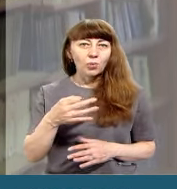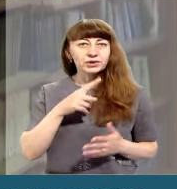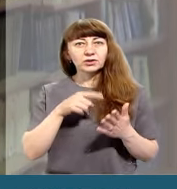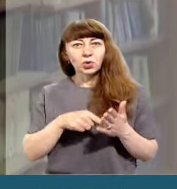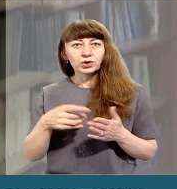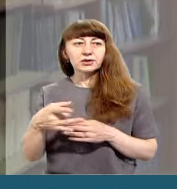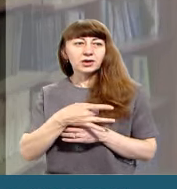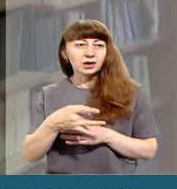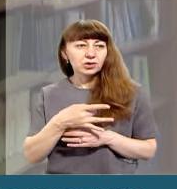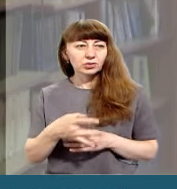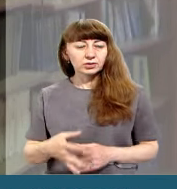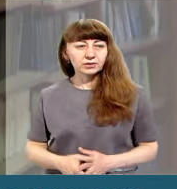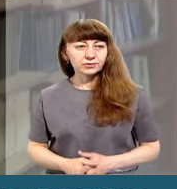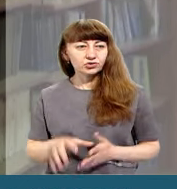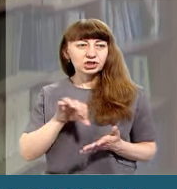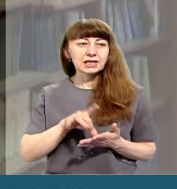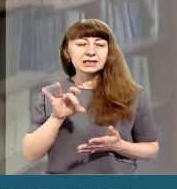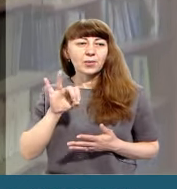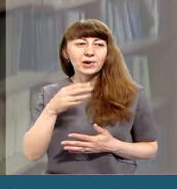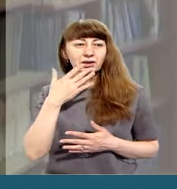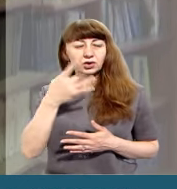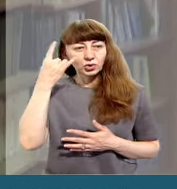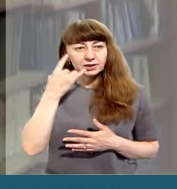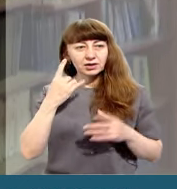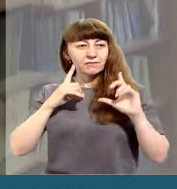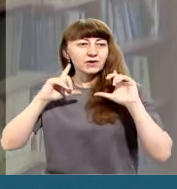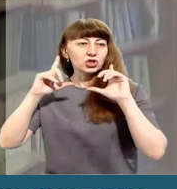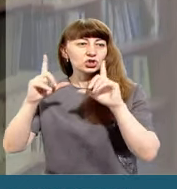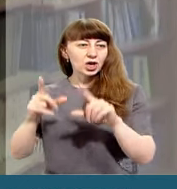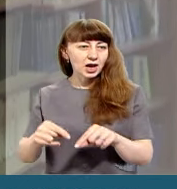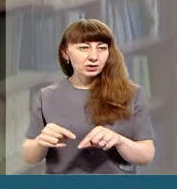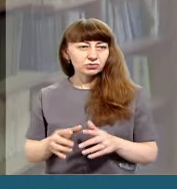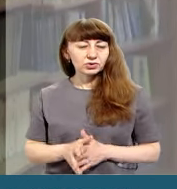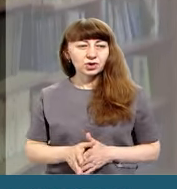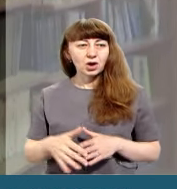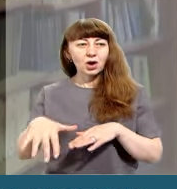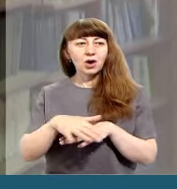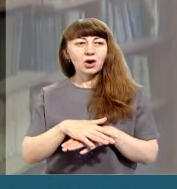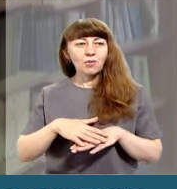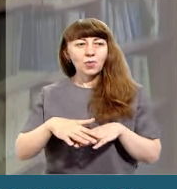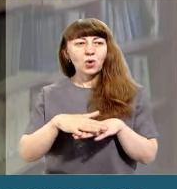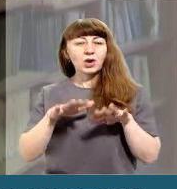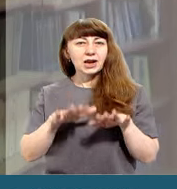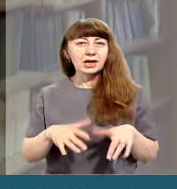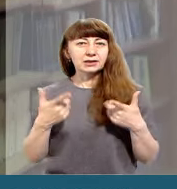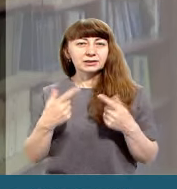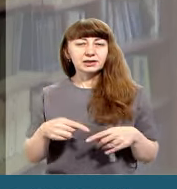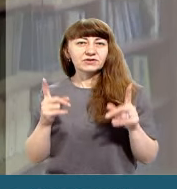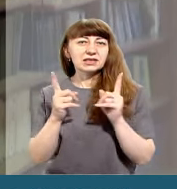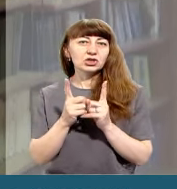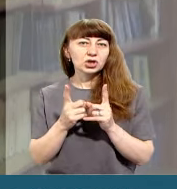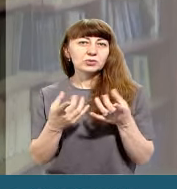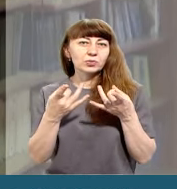в районах. Непосредственно члены Ассамблеи народа Казахстана выезжают, так сказать, в поля, где общаются